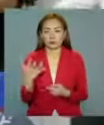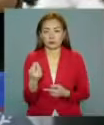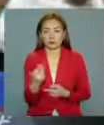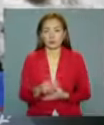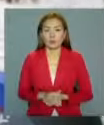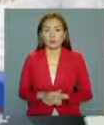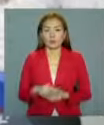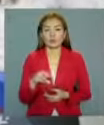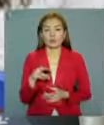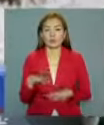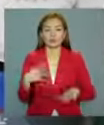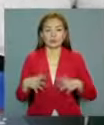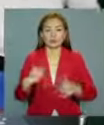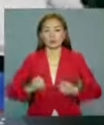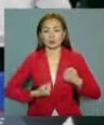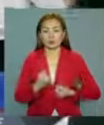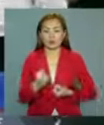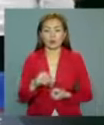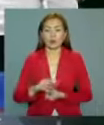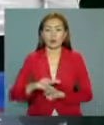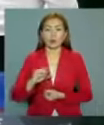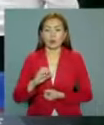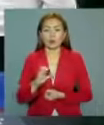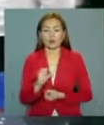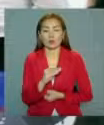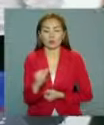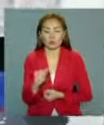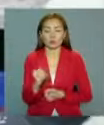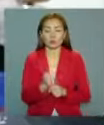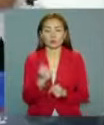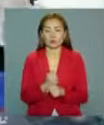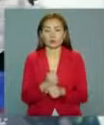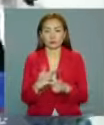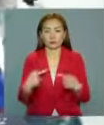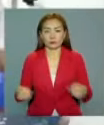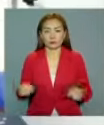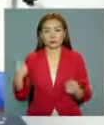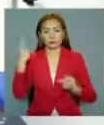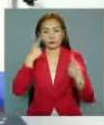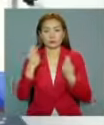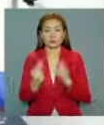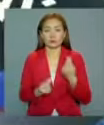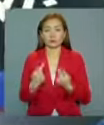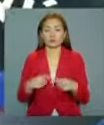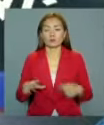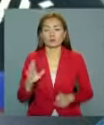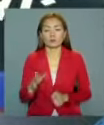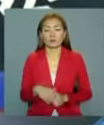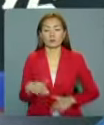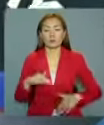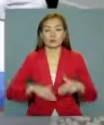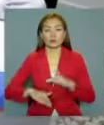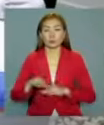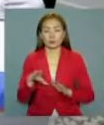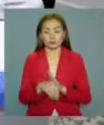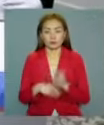және нейрогимнастикалық сенсорлық интеграция әдістері бойынша томатис терапияны іске қосып жатырмыз және бассейн іске